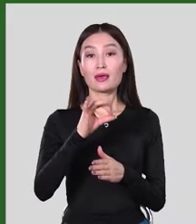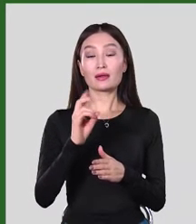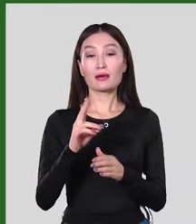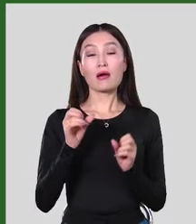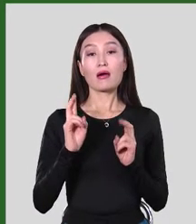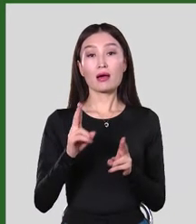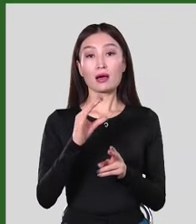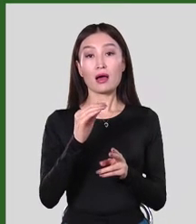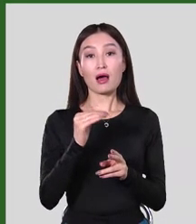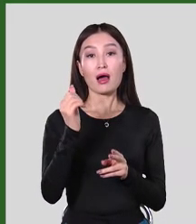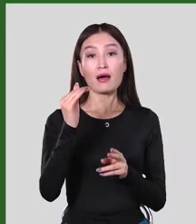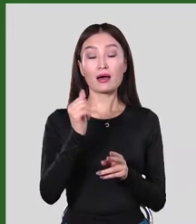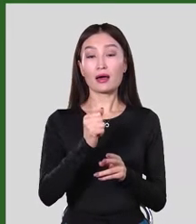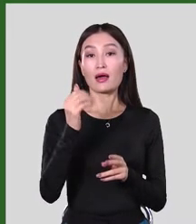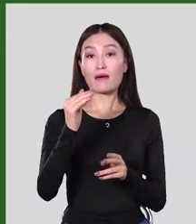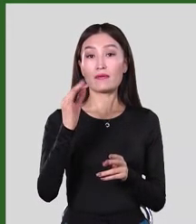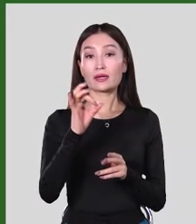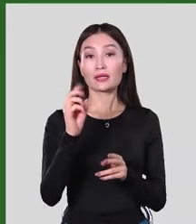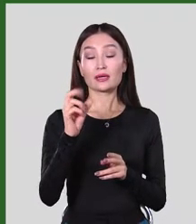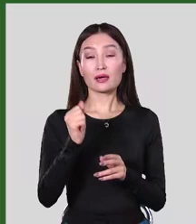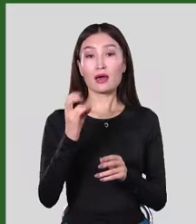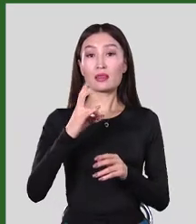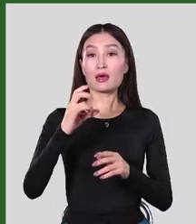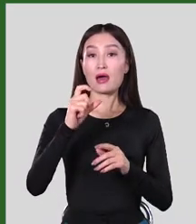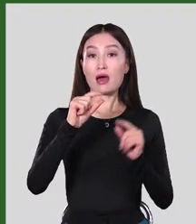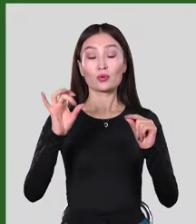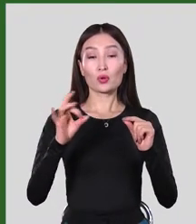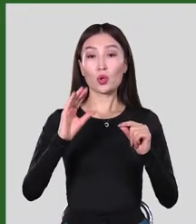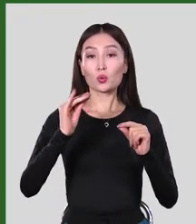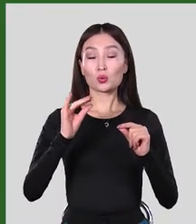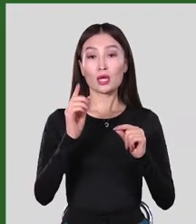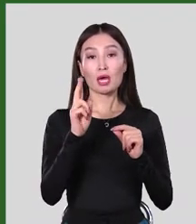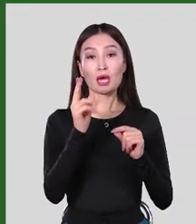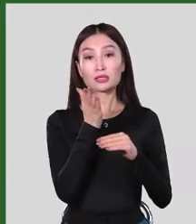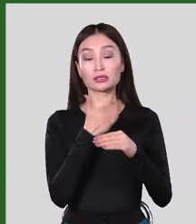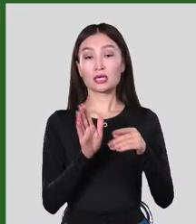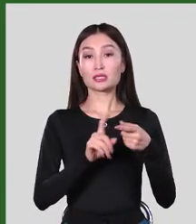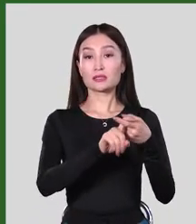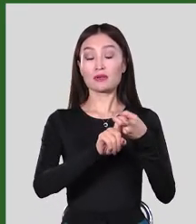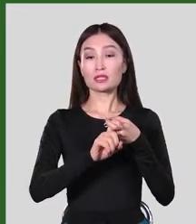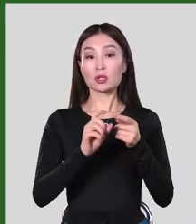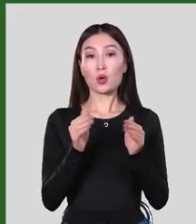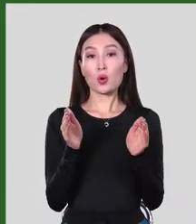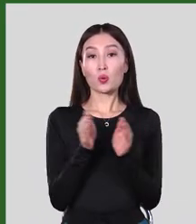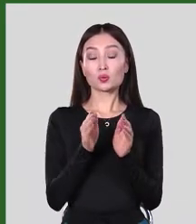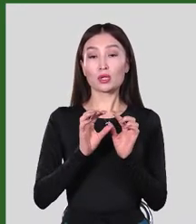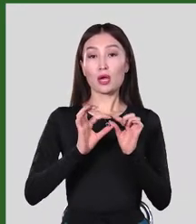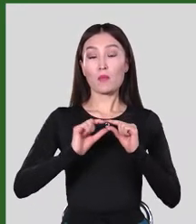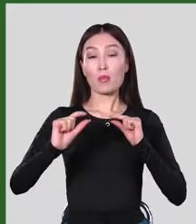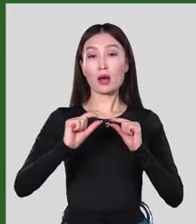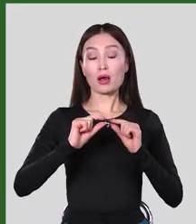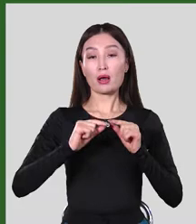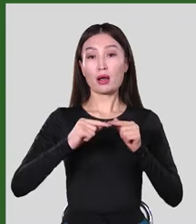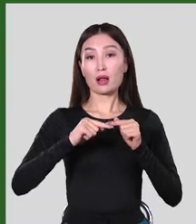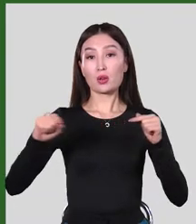Африка. Южная Америка лежит на экваторе. Часть Америки связана узкой полоской земли с